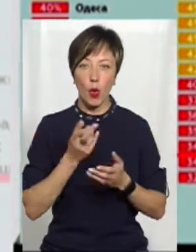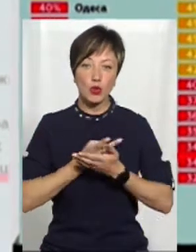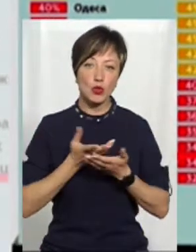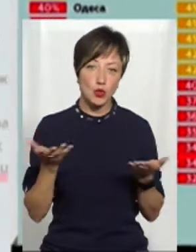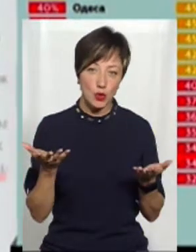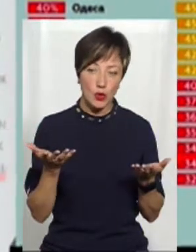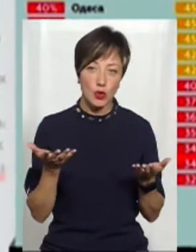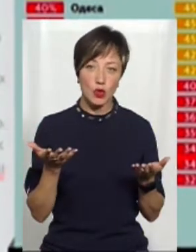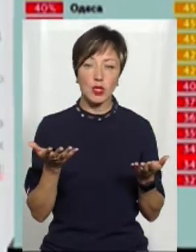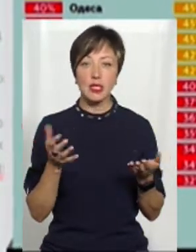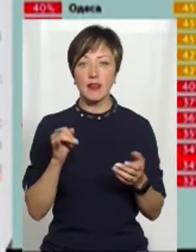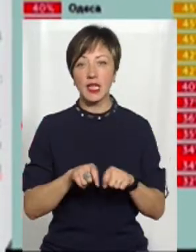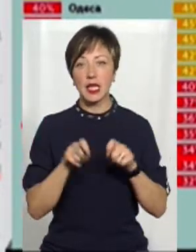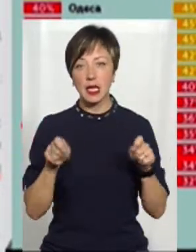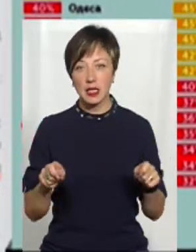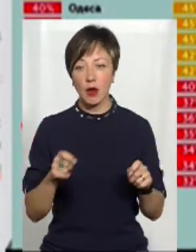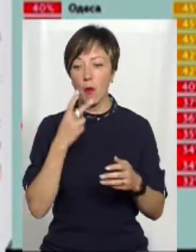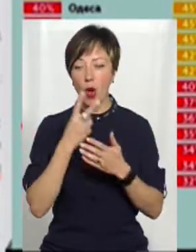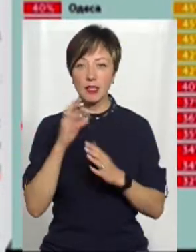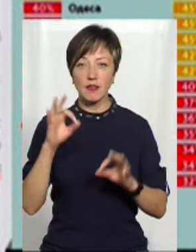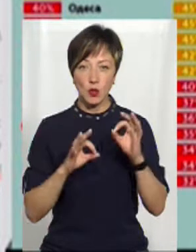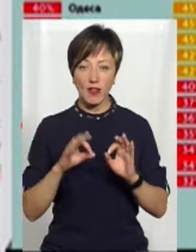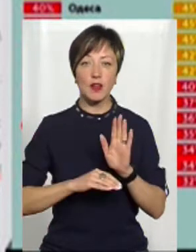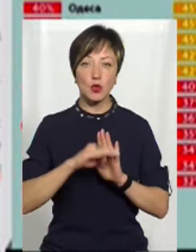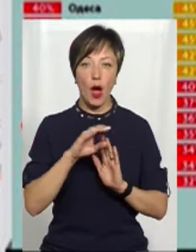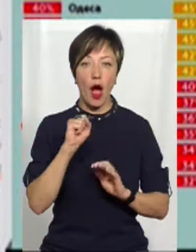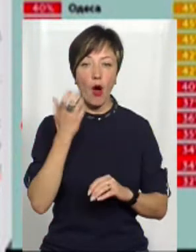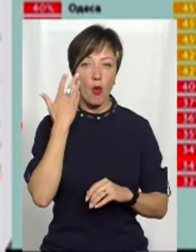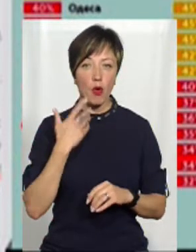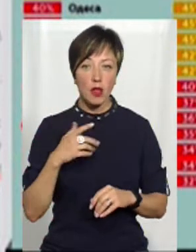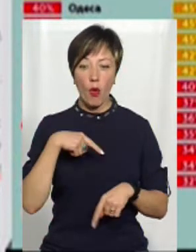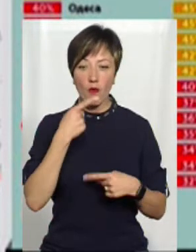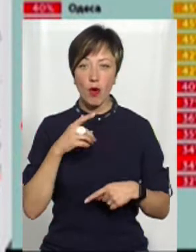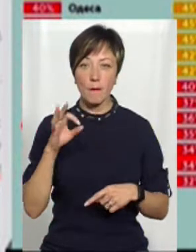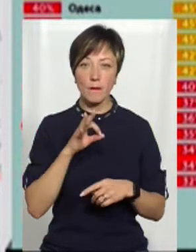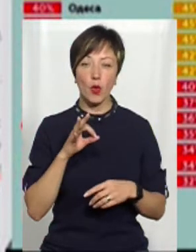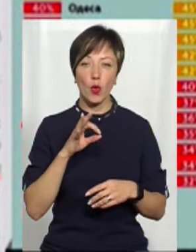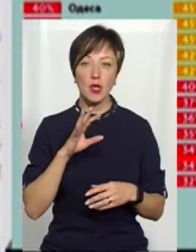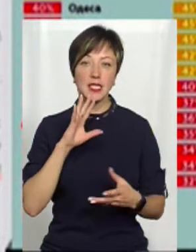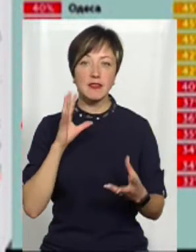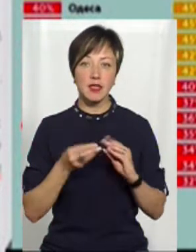прозорість і відкритість, то там показники, там відсотки досить високі, а от саме, коли йдеться про підзвітність, лише